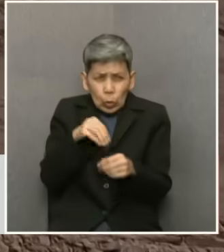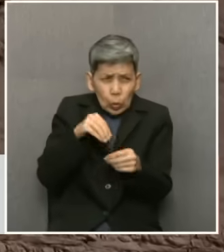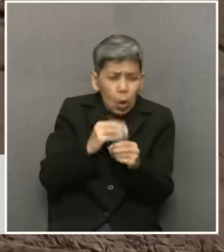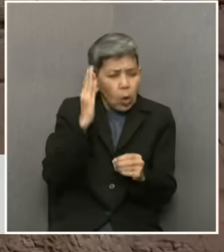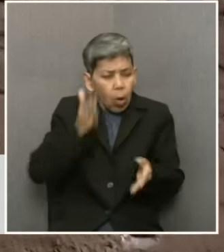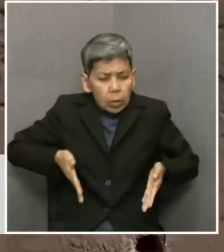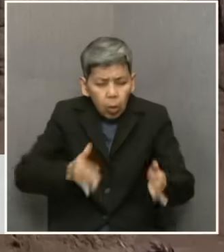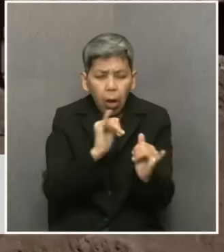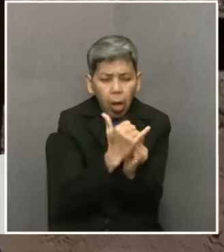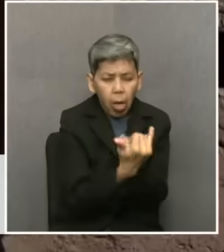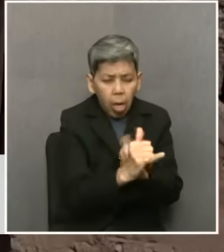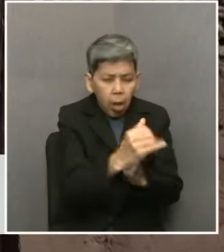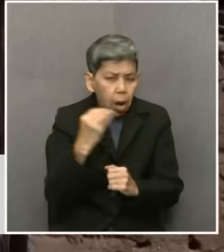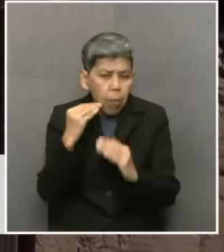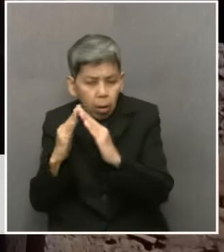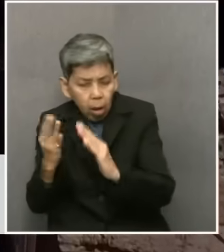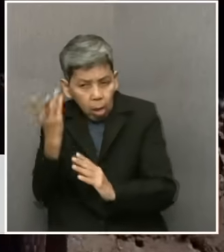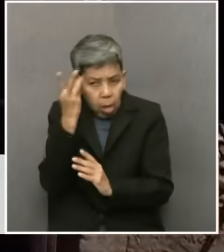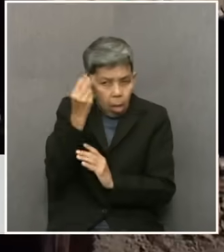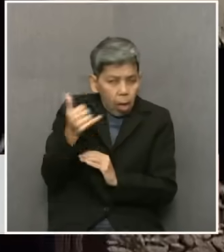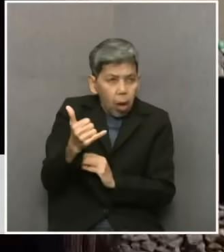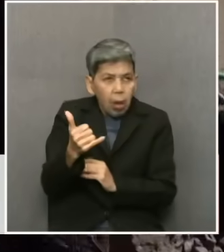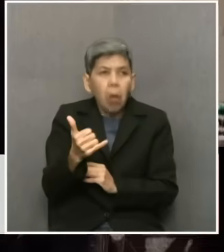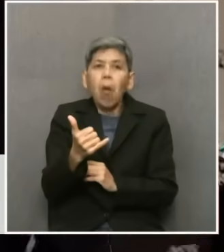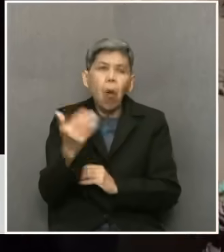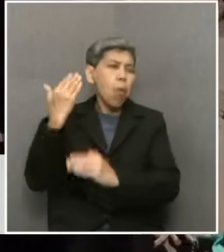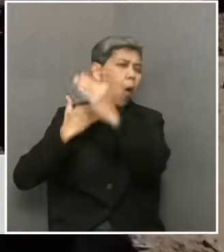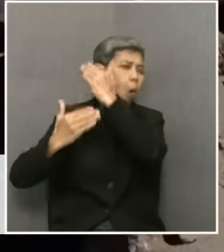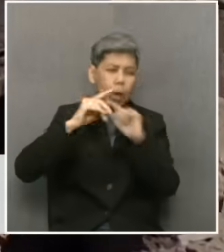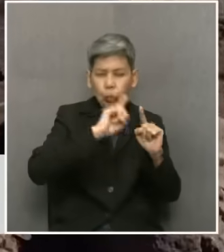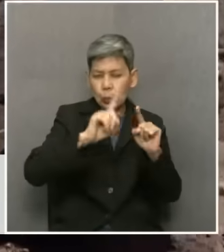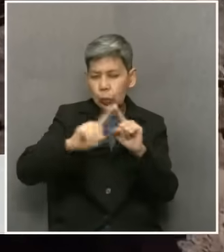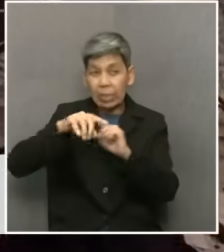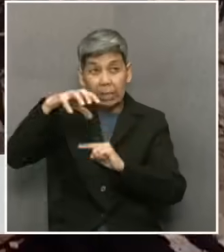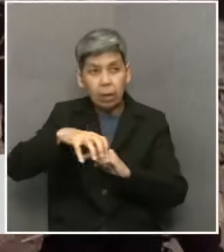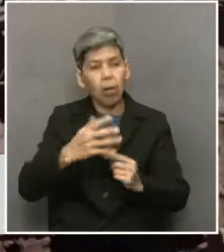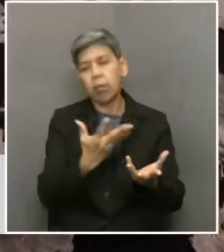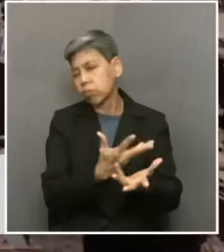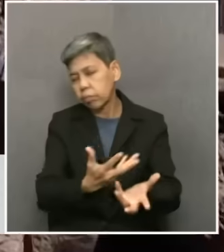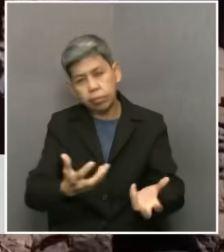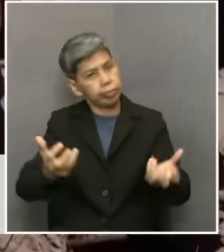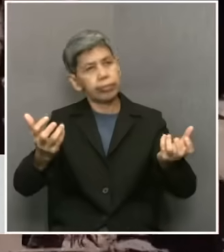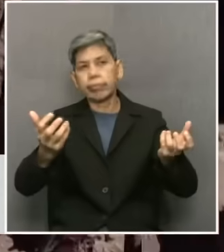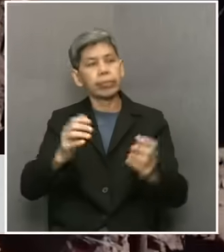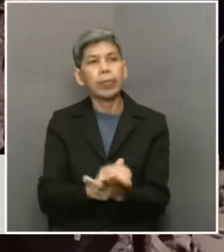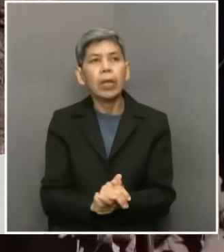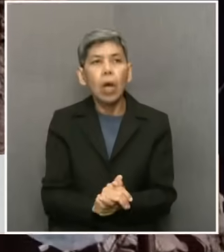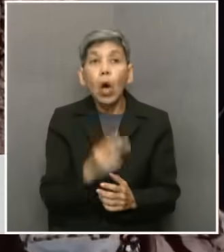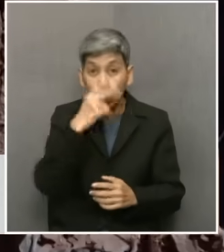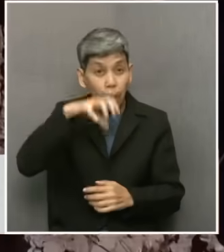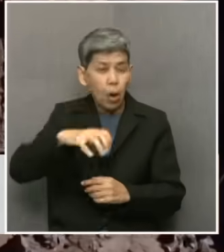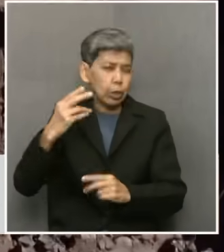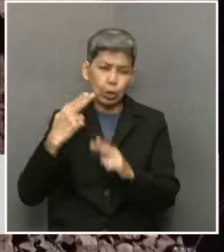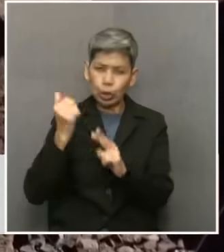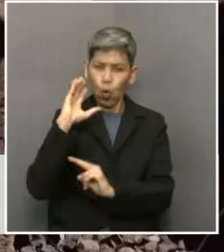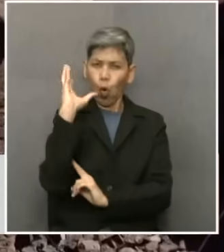ถนนครับไม่กล้ากลับเข้าบ้านนะครับสถานที่สำคัญทางประวัติศาสตร์หลายแห่งในเมืองนี้เสียหายหนักมากมาราเกชเนี่ยเป็นเมืองมรดกโล